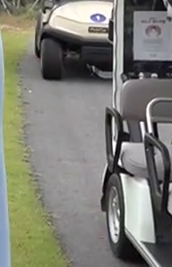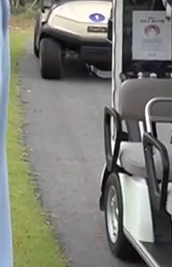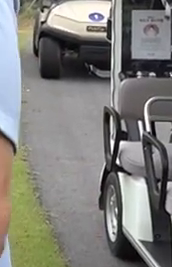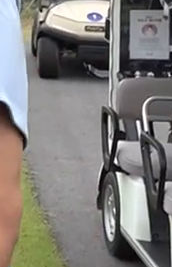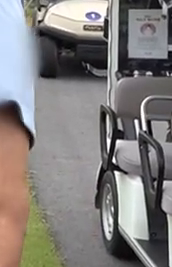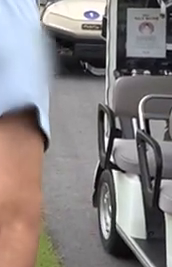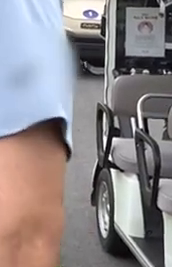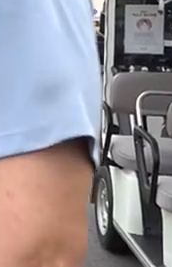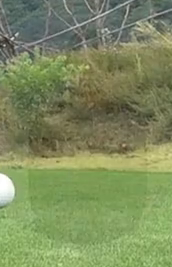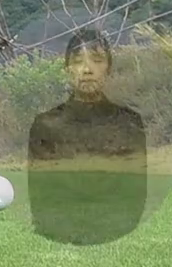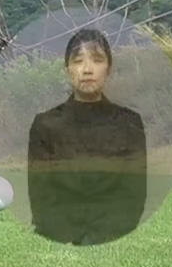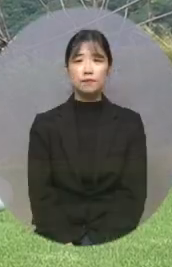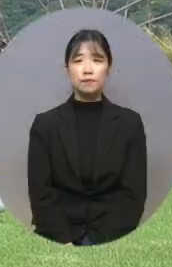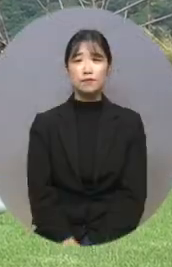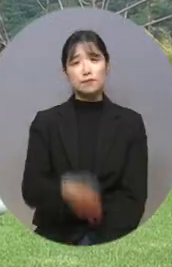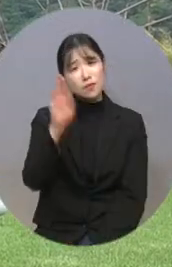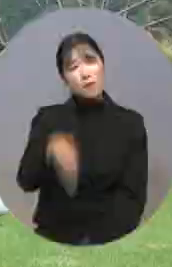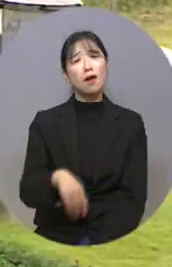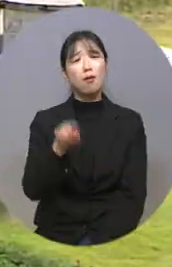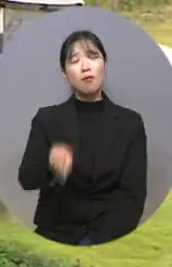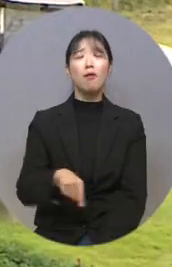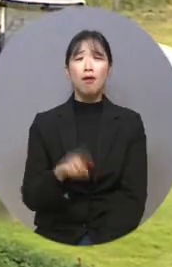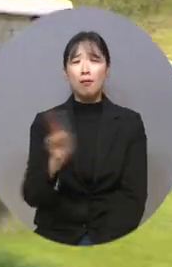오빠! 오마이갓!